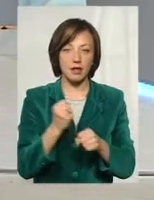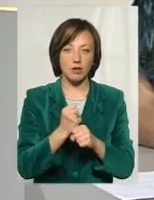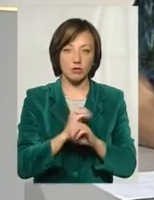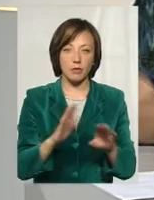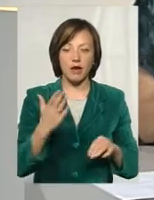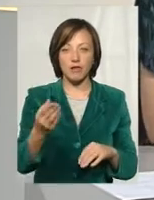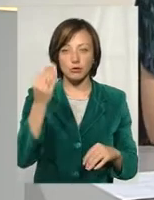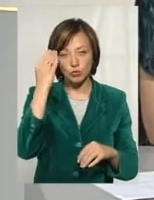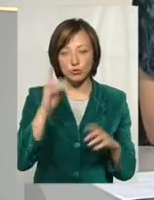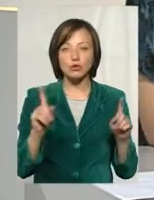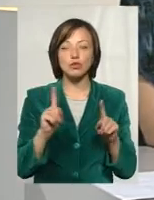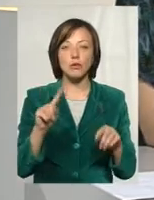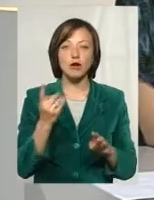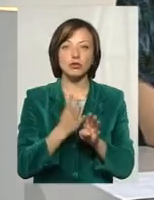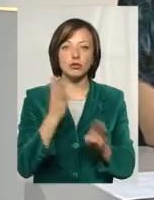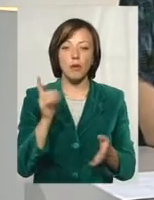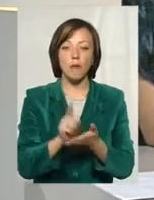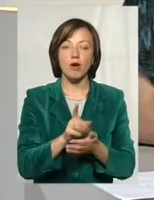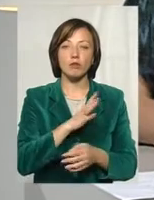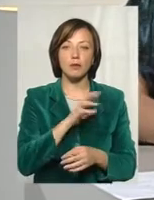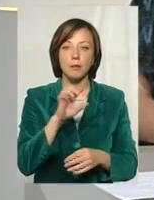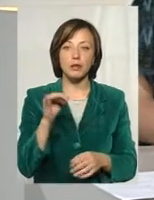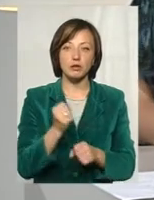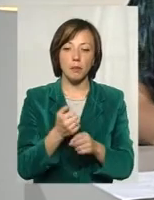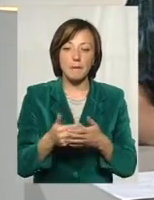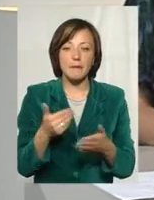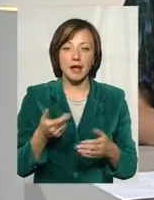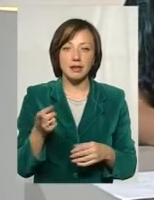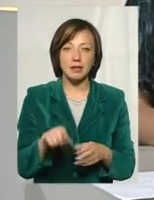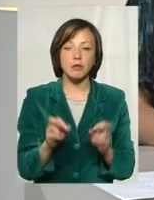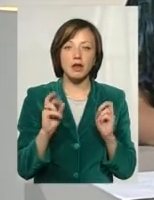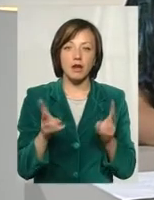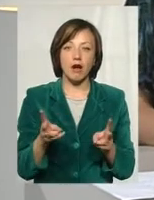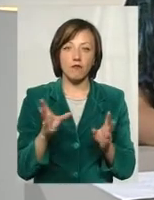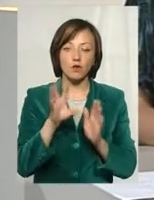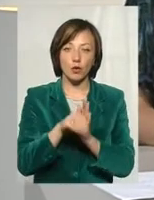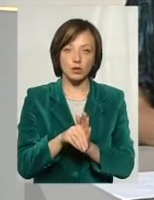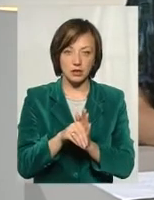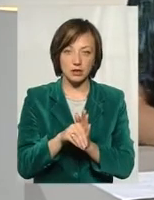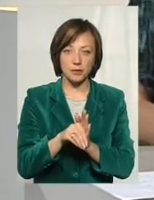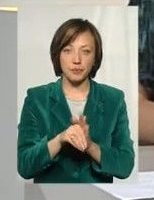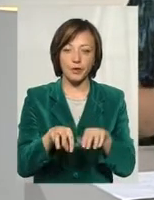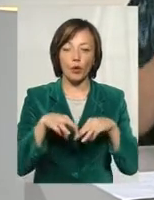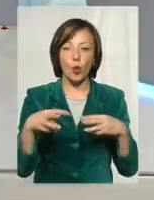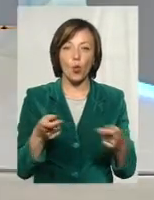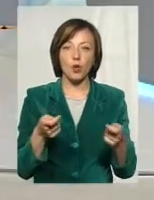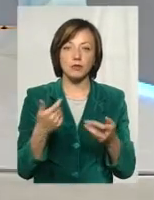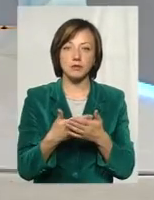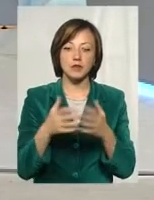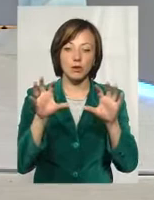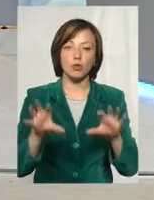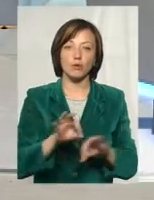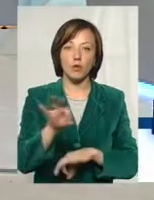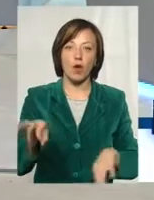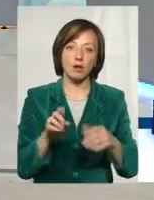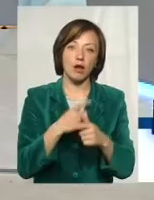На вашу думку, що першочергово мало би бути зроблено перед тим, як вносити урядом, наприклад, законопроект, або